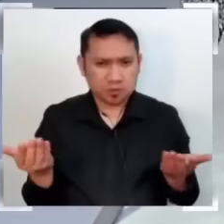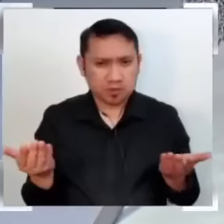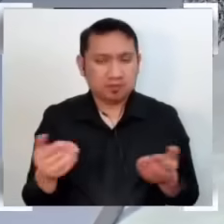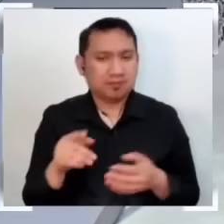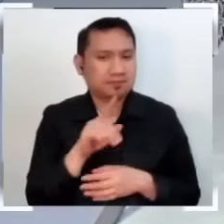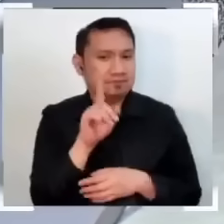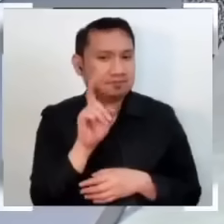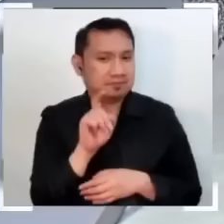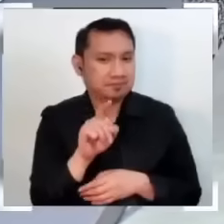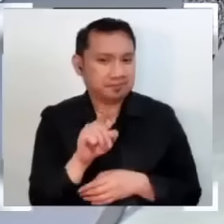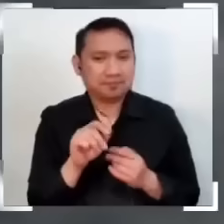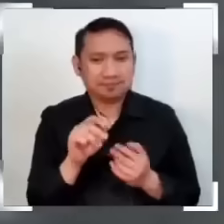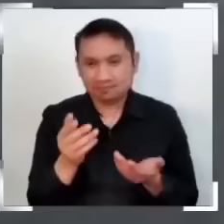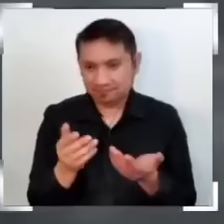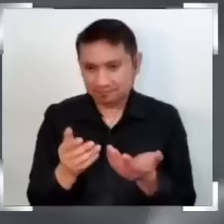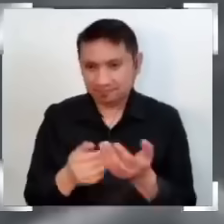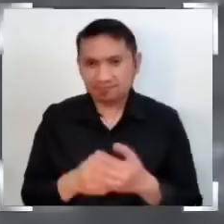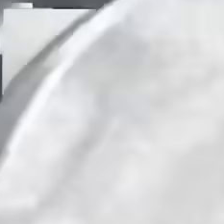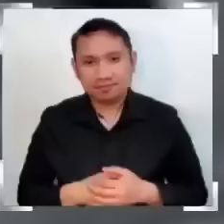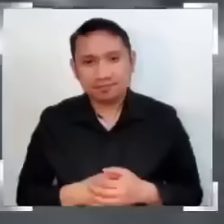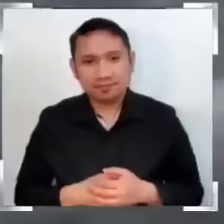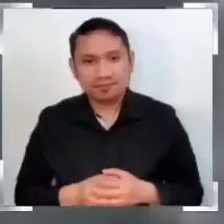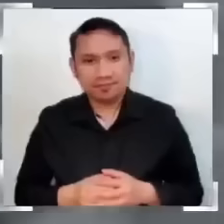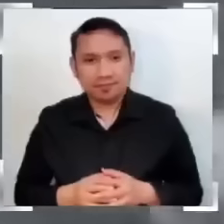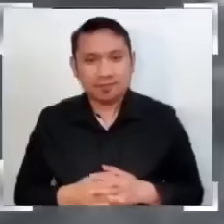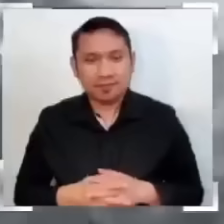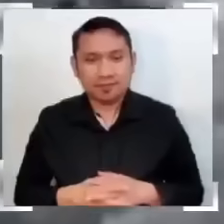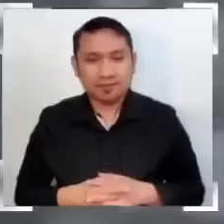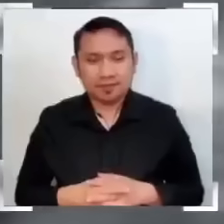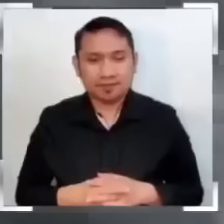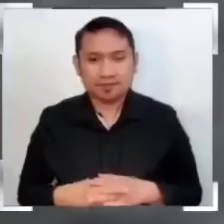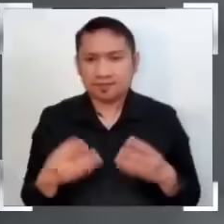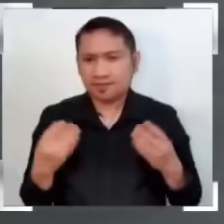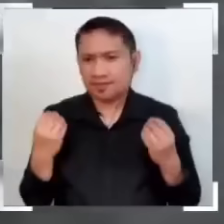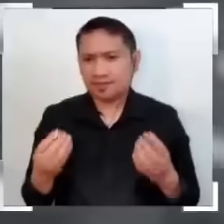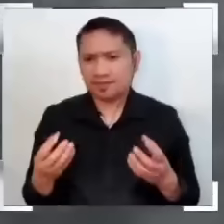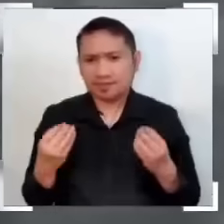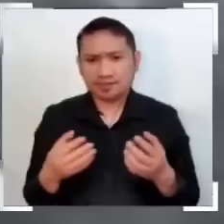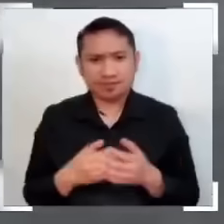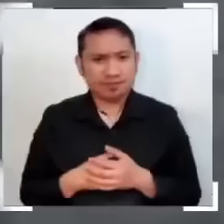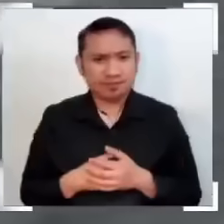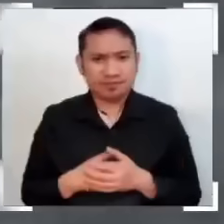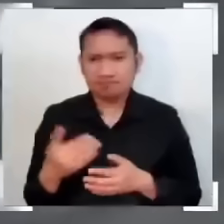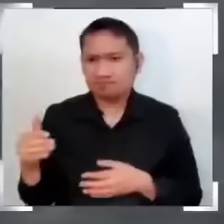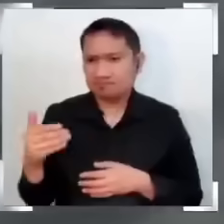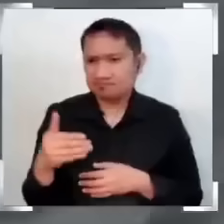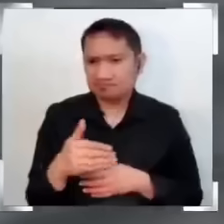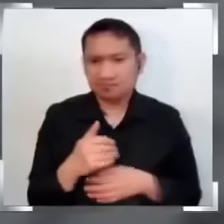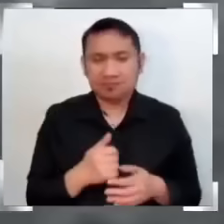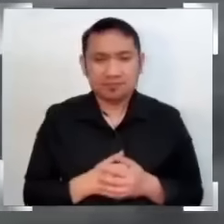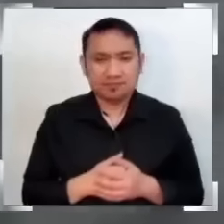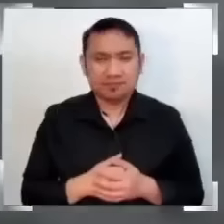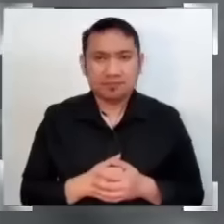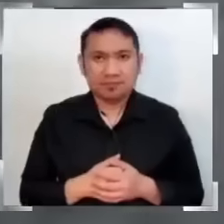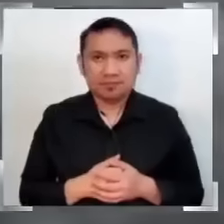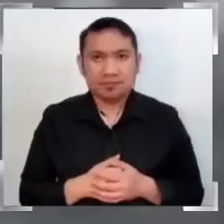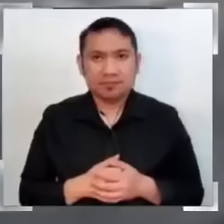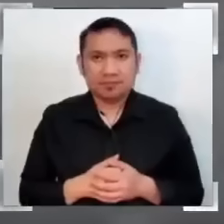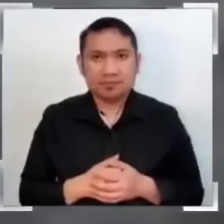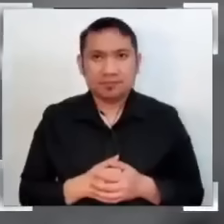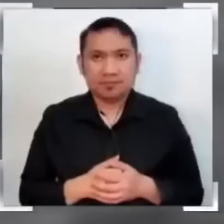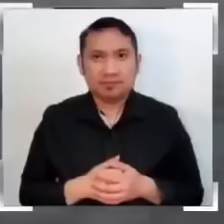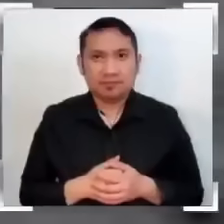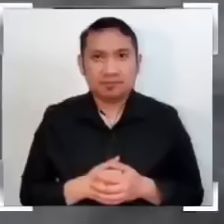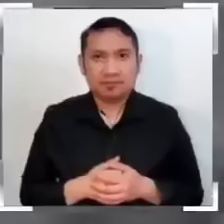Ating saksihan. Ayun lang, grabe, ang dami. Ang daming isda mga idol. Tila kumukulo